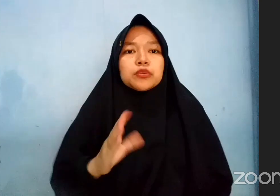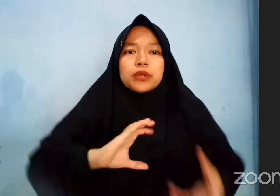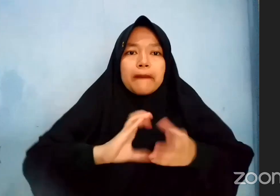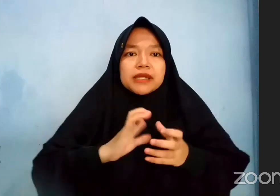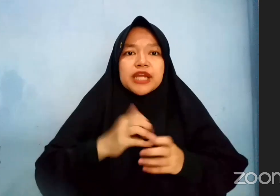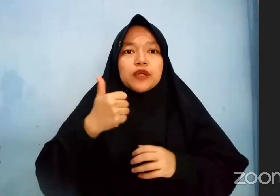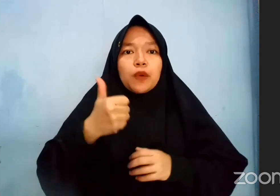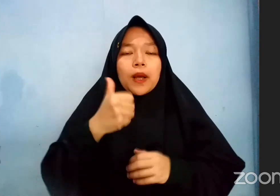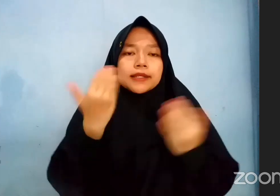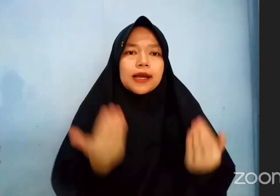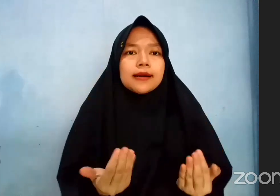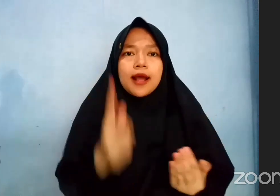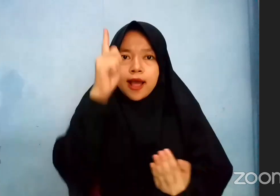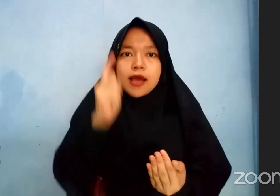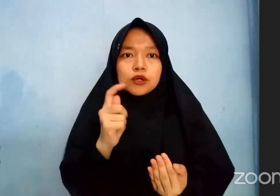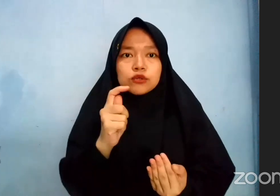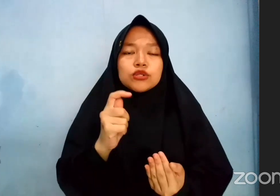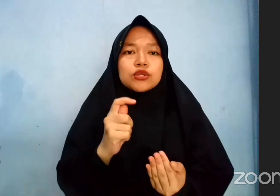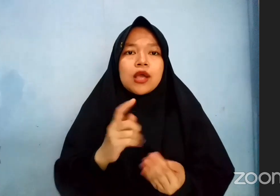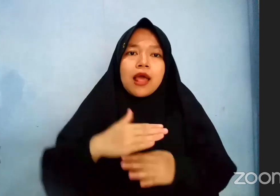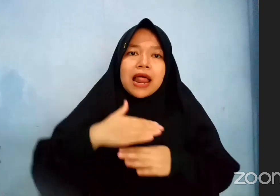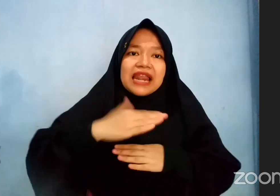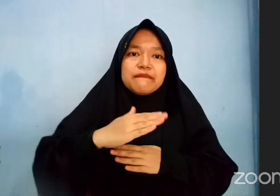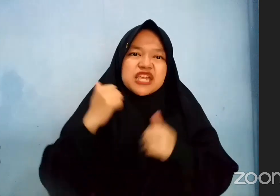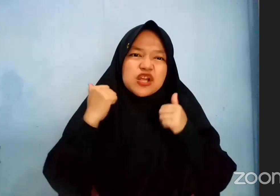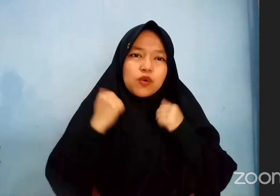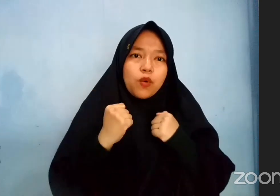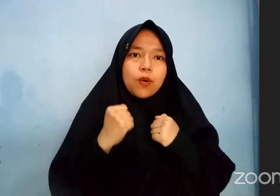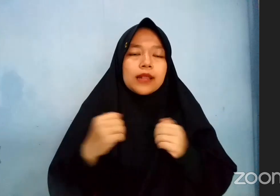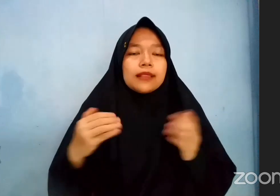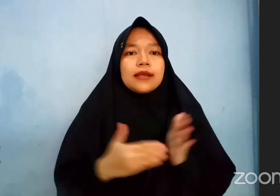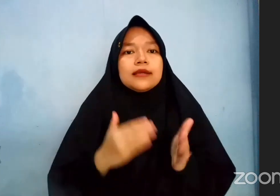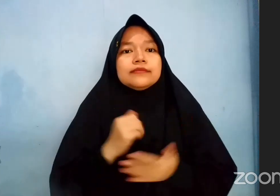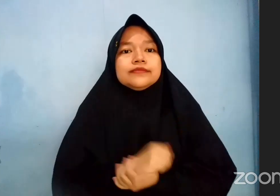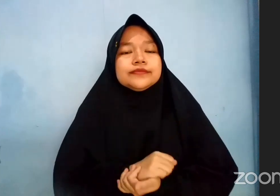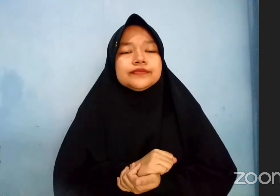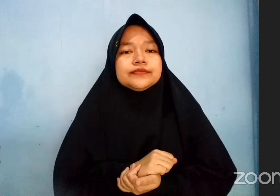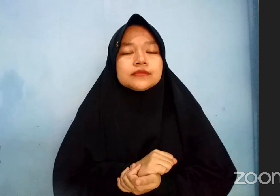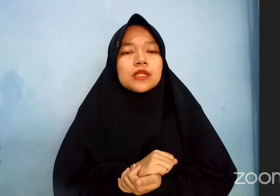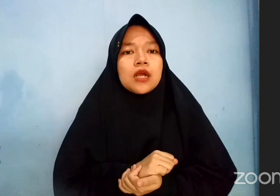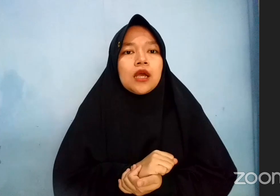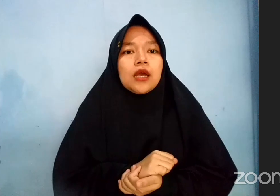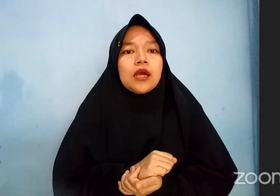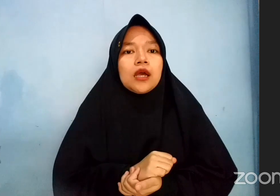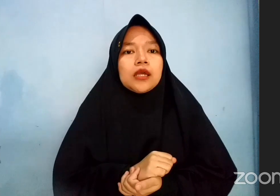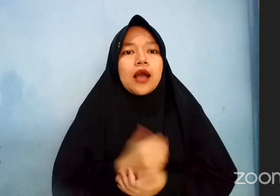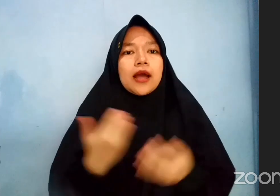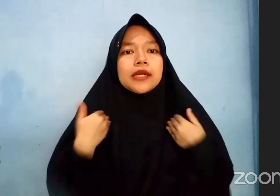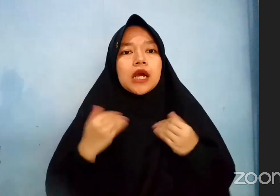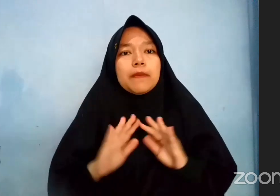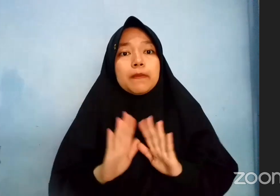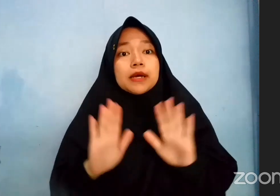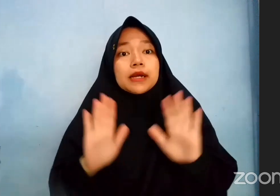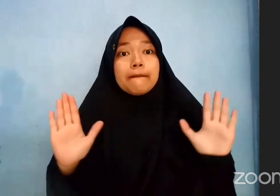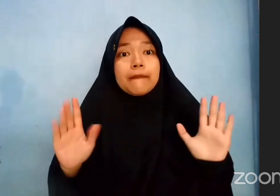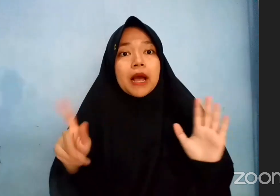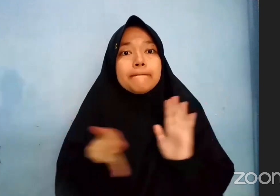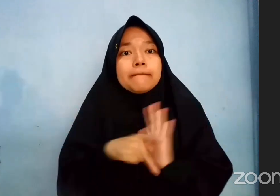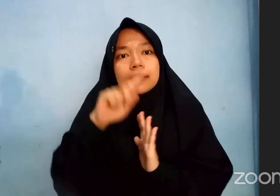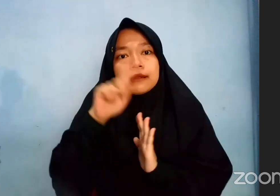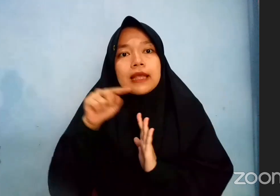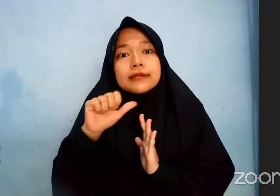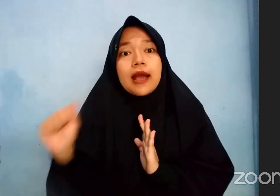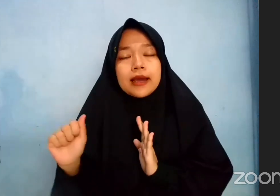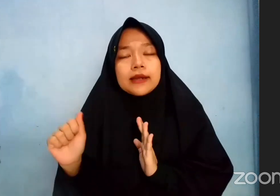Terima kasih Bude Nani Nah Bu Erma mungkin ada beberapa pertanyaan ya saya beberapa kata cuma sedikit sibuk